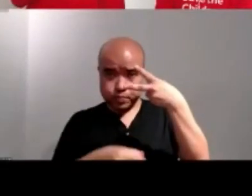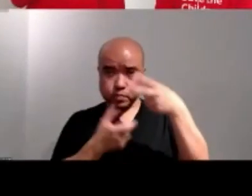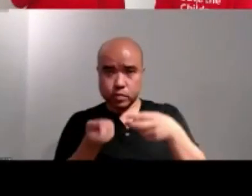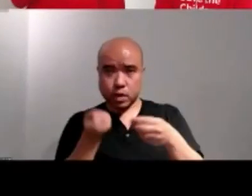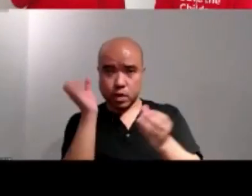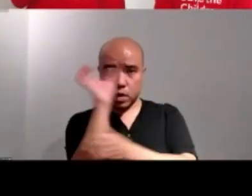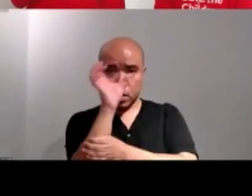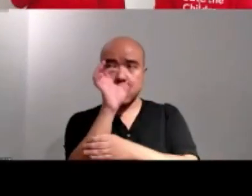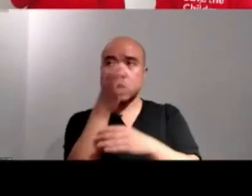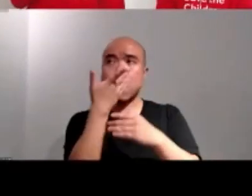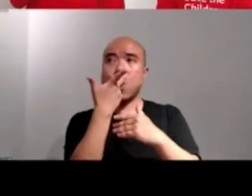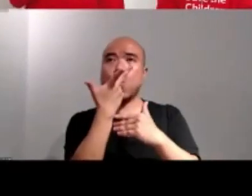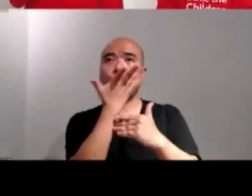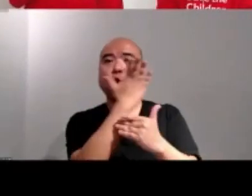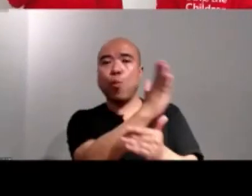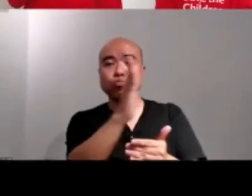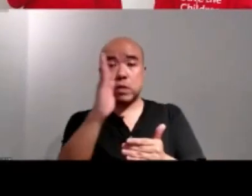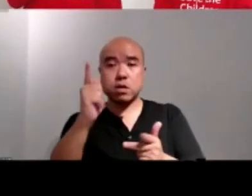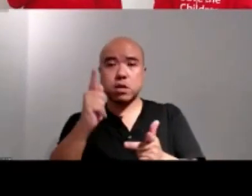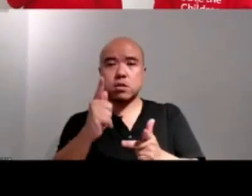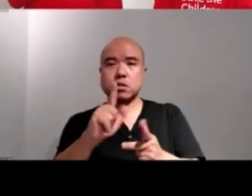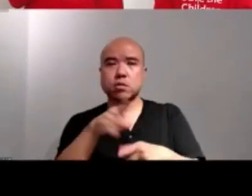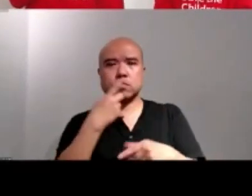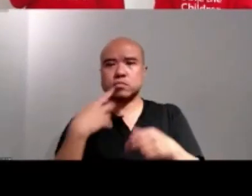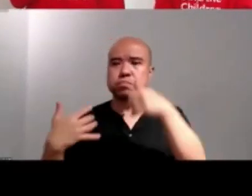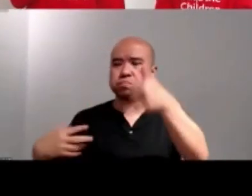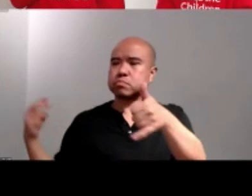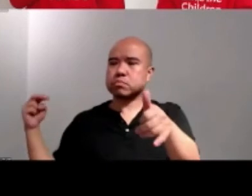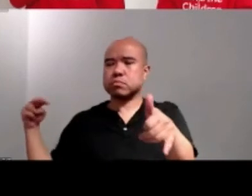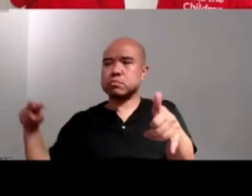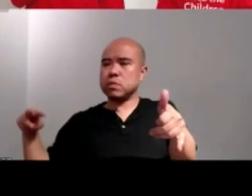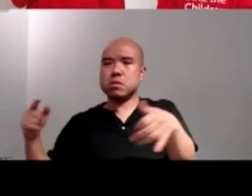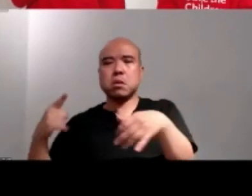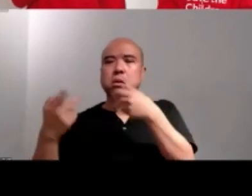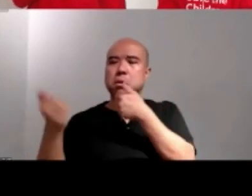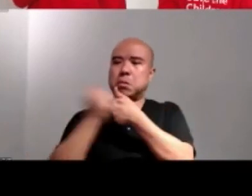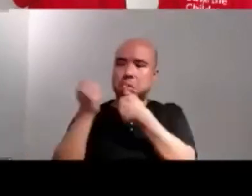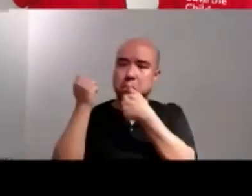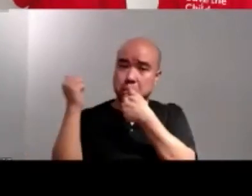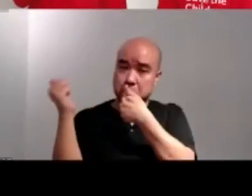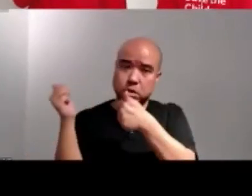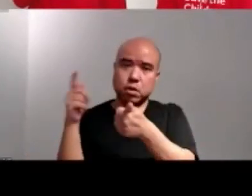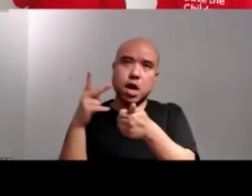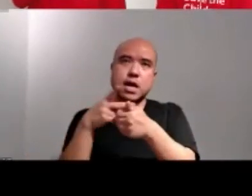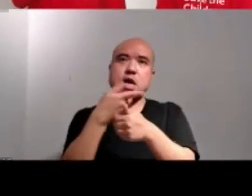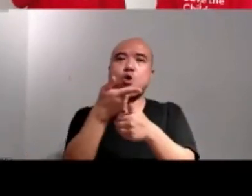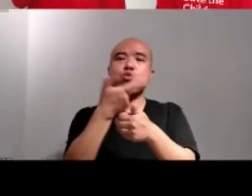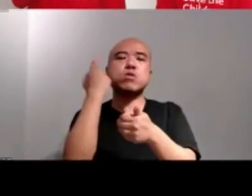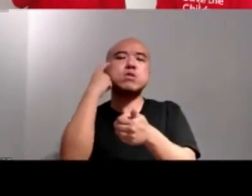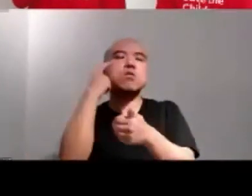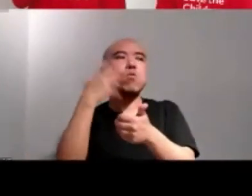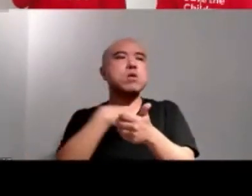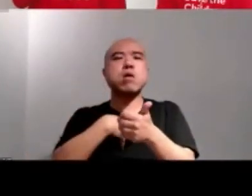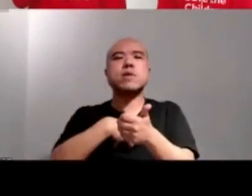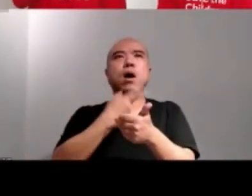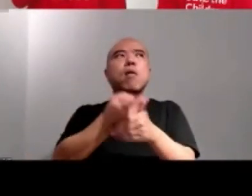持份者嘅角度去拍攝嘅，例如旁觀者、欺凌者等等，令到觀眾可以更加親身咁樣去經歷欺